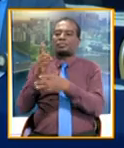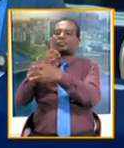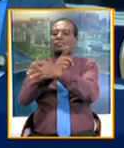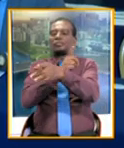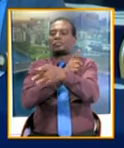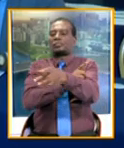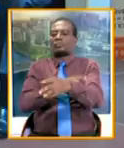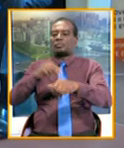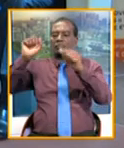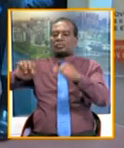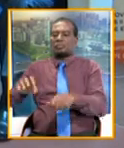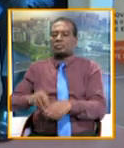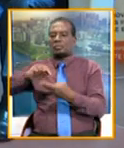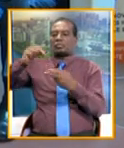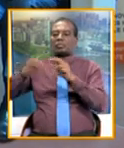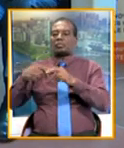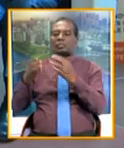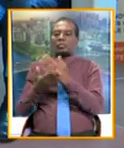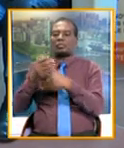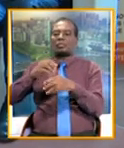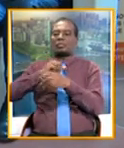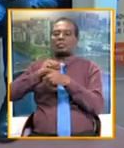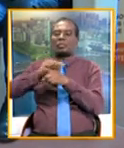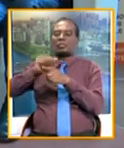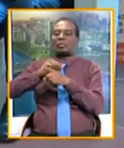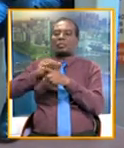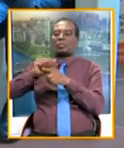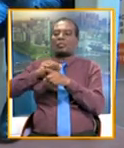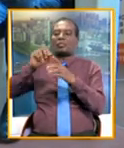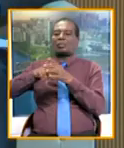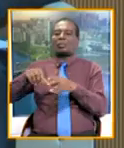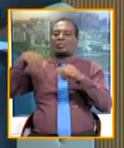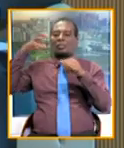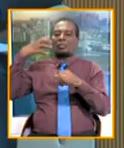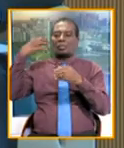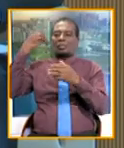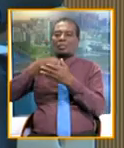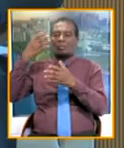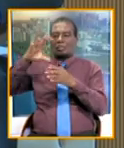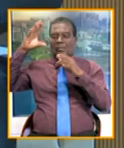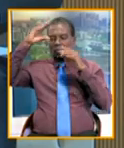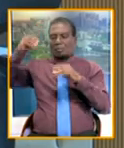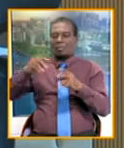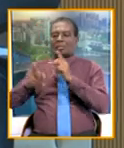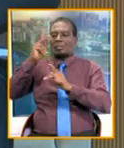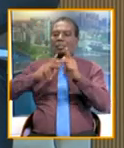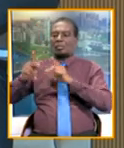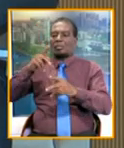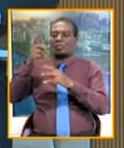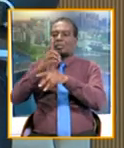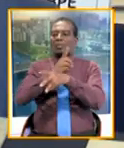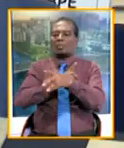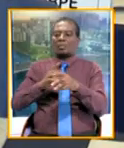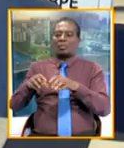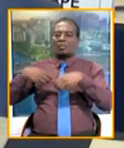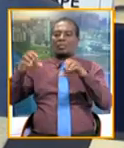Développer les compétences numériques par la formation du capital humain, accroître la contribution des services financiers numériques des populations au développement du